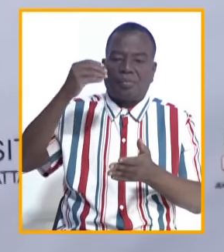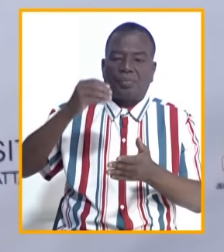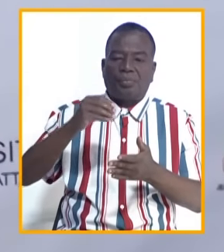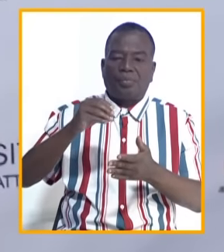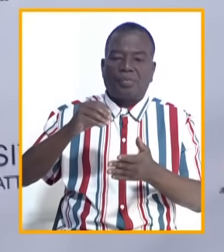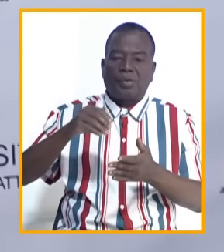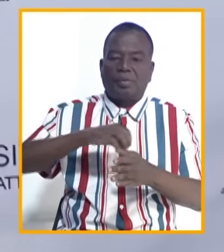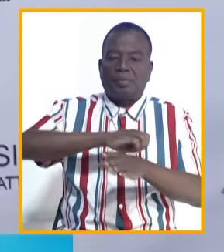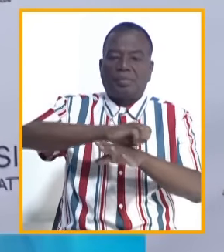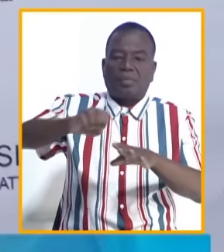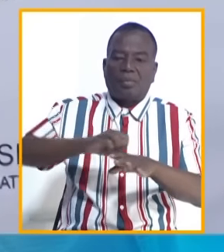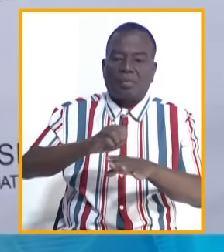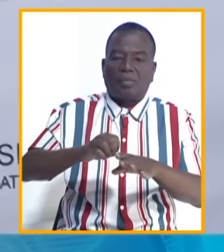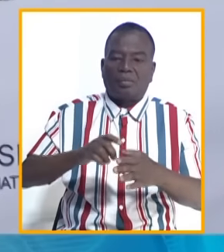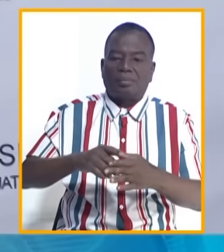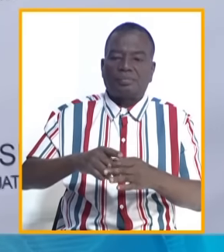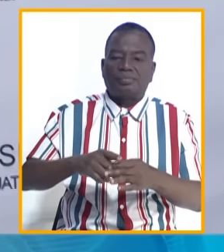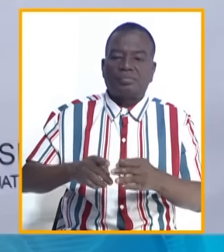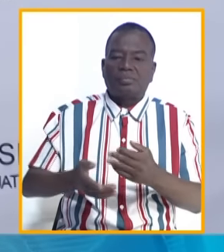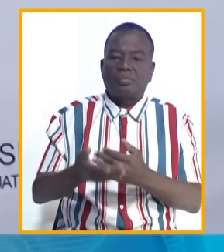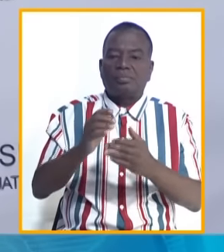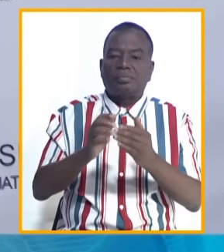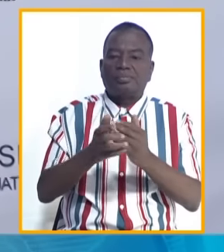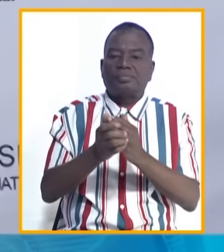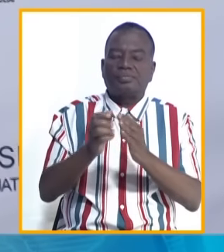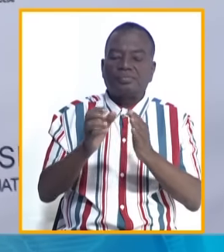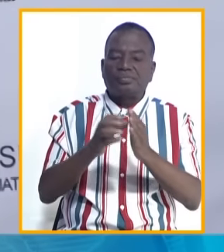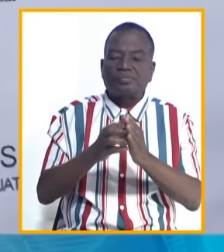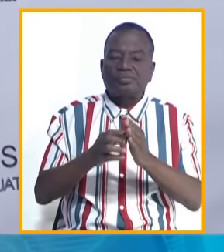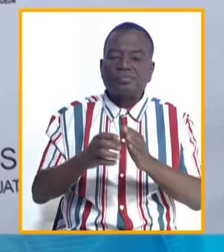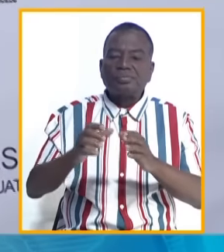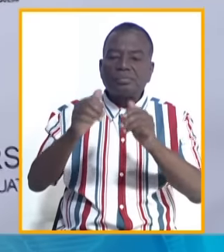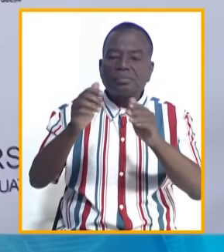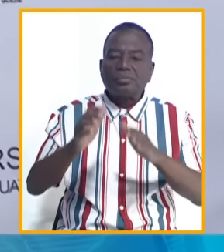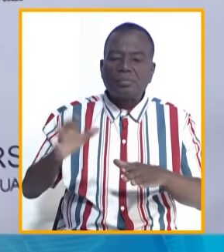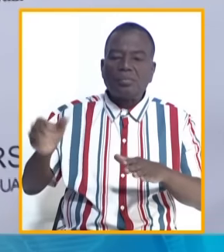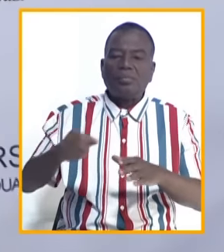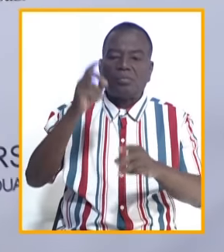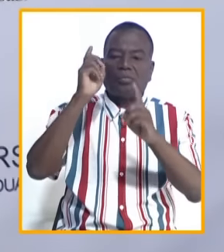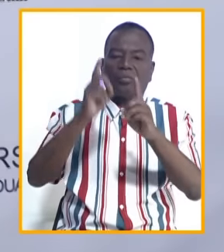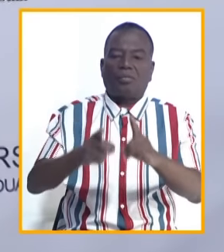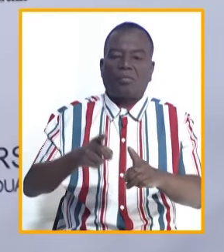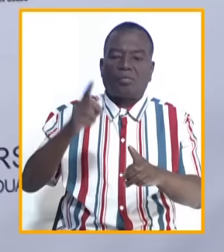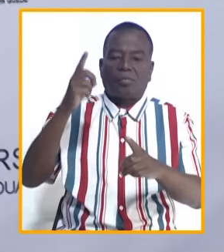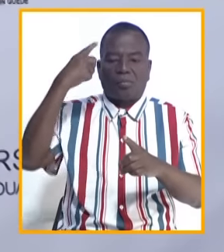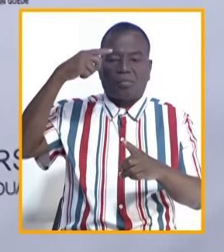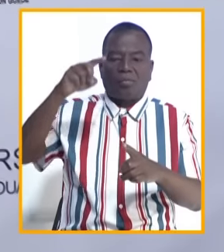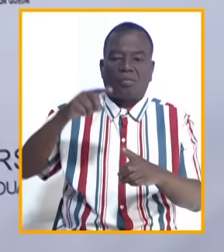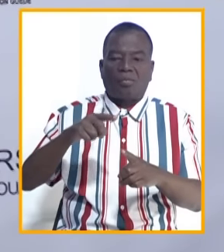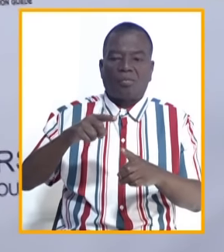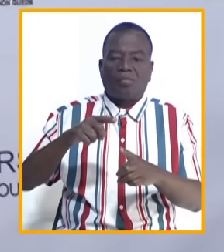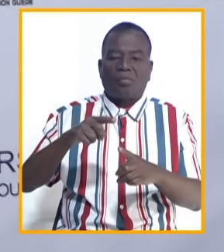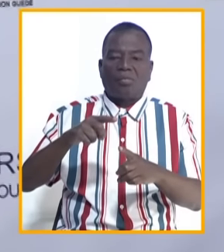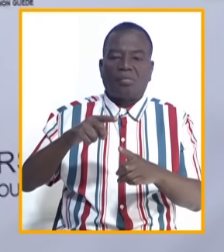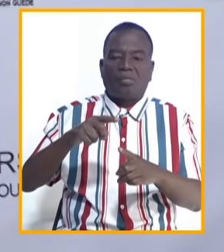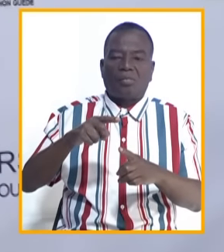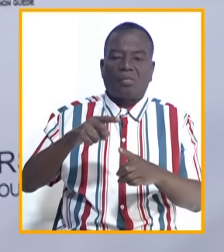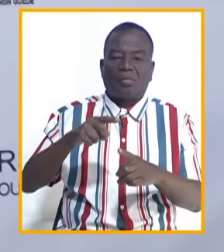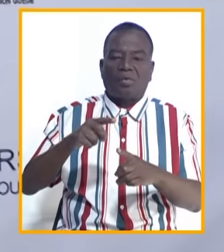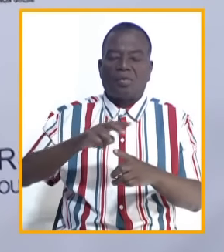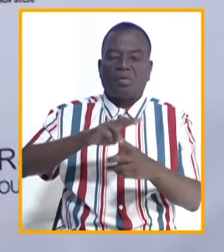CEC s'engage, de par son caractère civique et moral, à prendre des décisions afin que la cité même